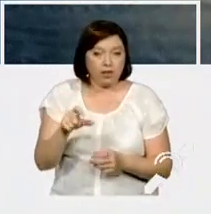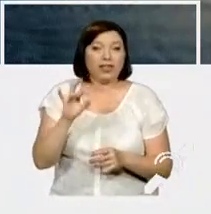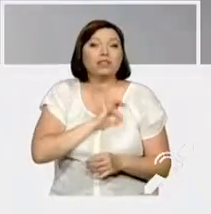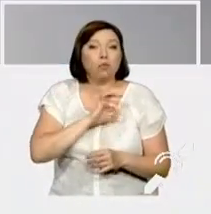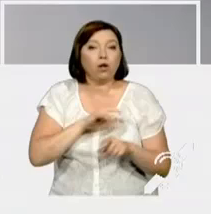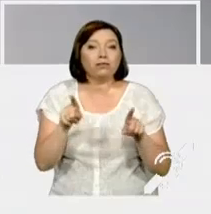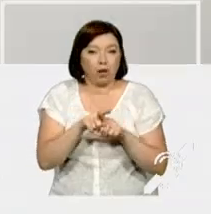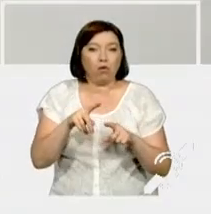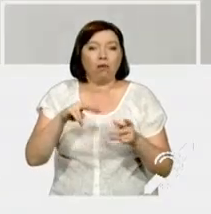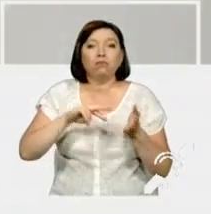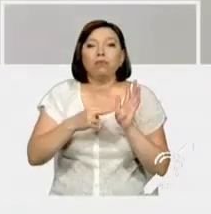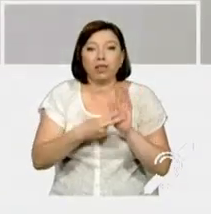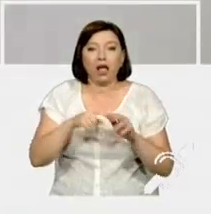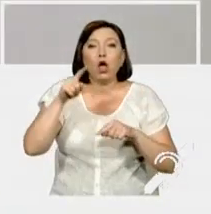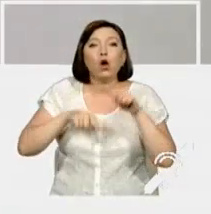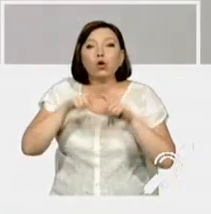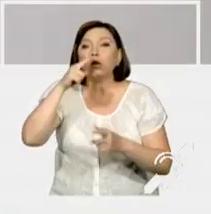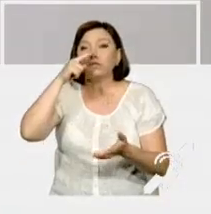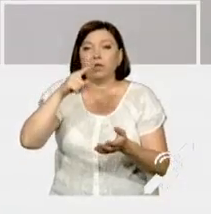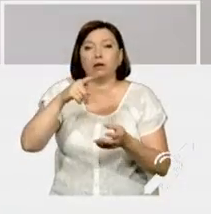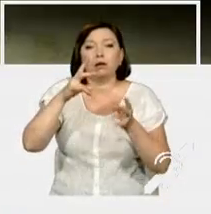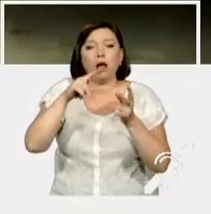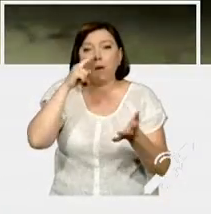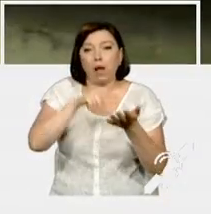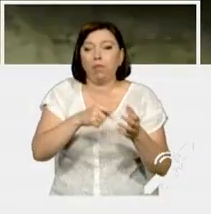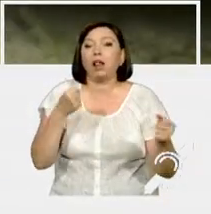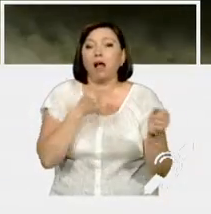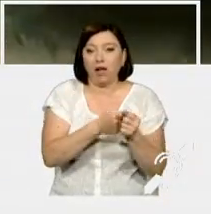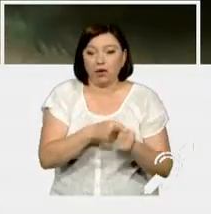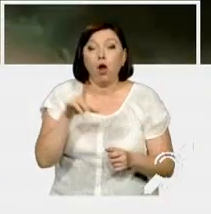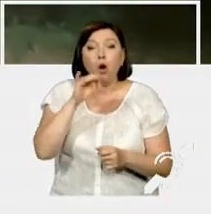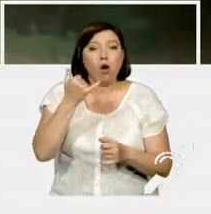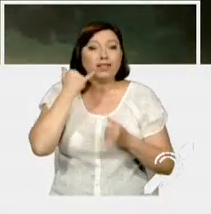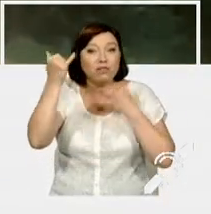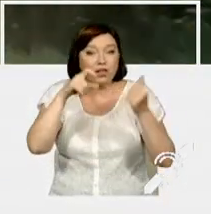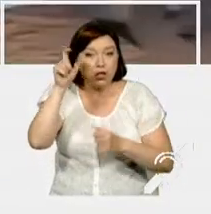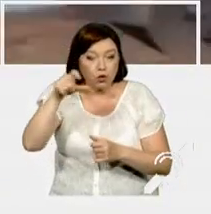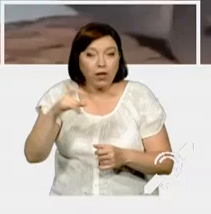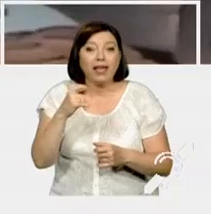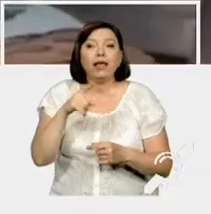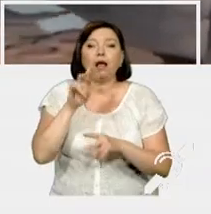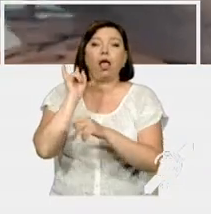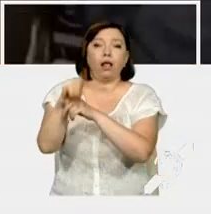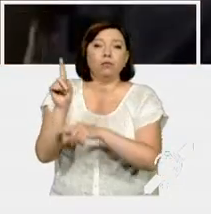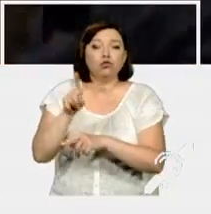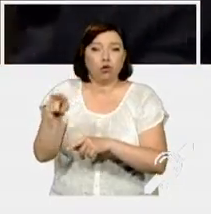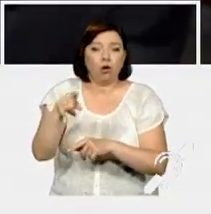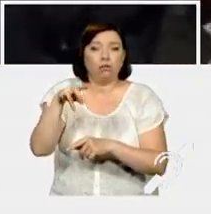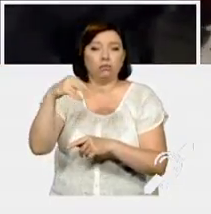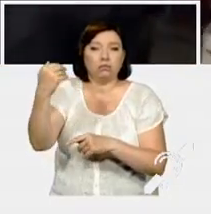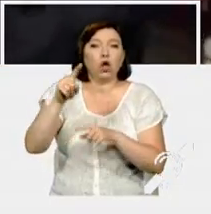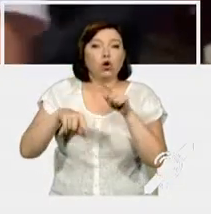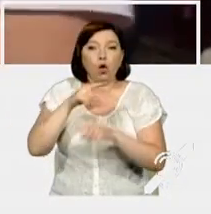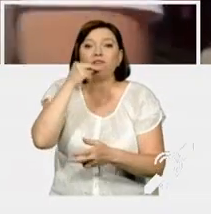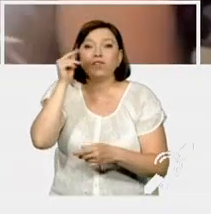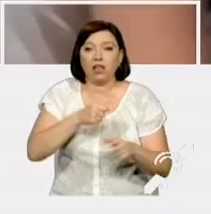așa zisa metodă rudă implicată în accident el suna diferiți oameni și mințea că o rudă de a lor ar fi implicată într un accident